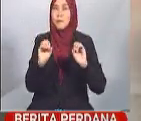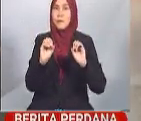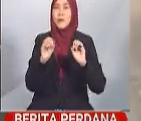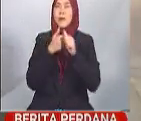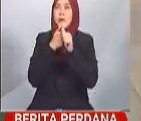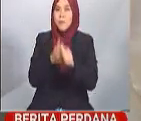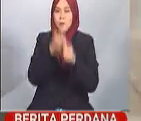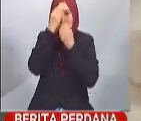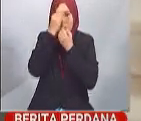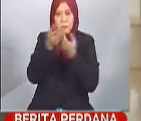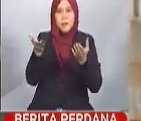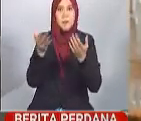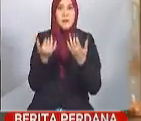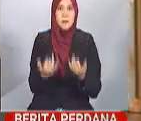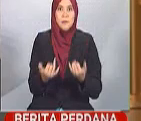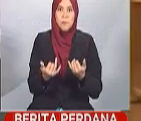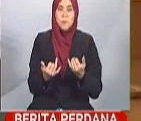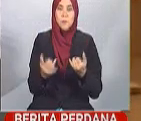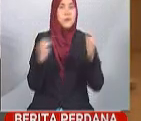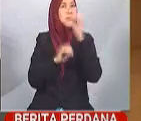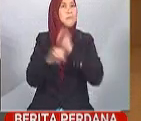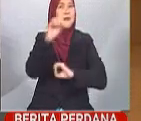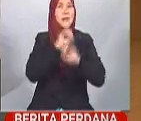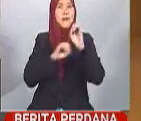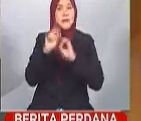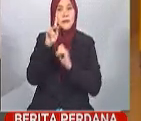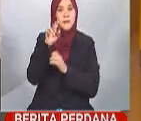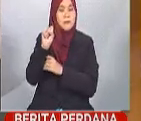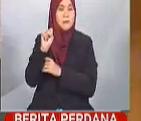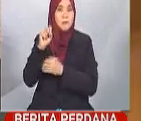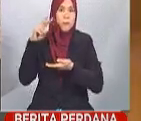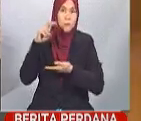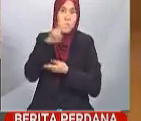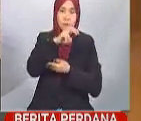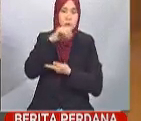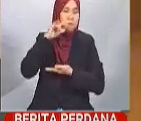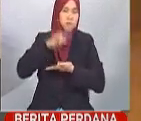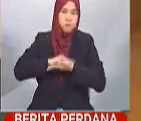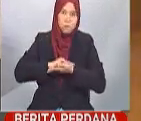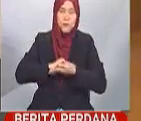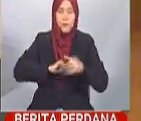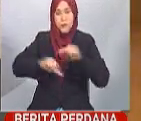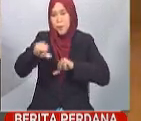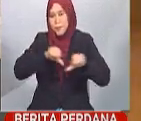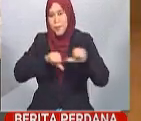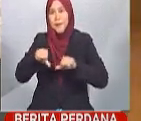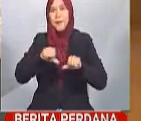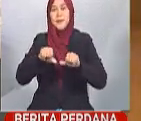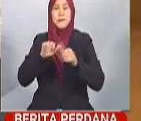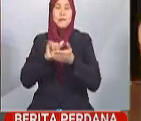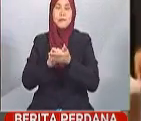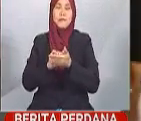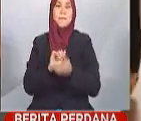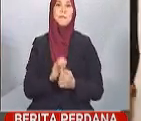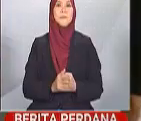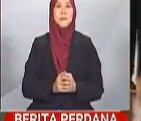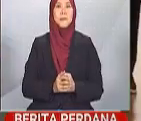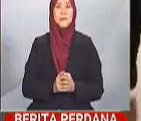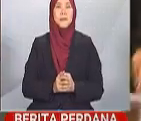berdasarkan maklumat semoga buat masa ini tiada kespor adikku financing yang dipesan melalui activity surveilen itu